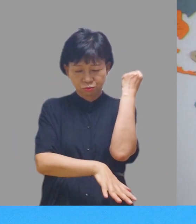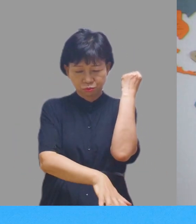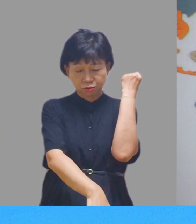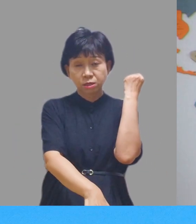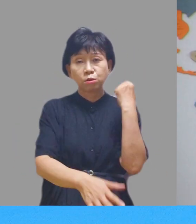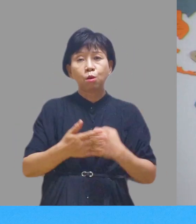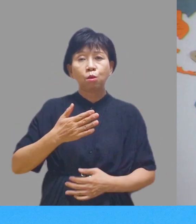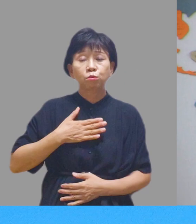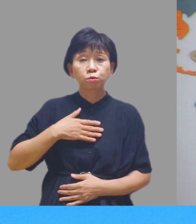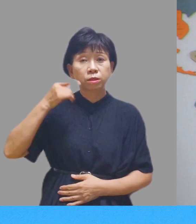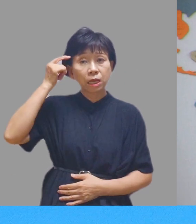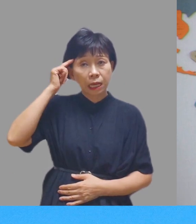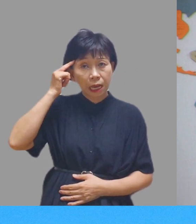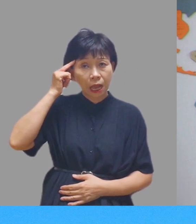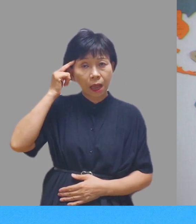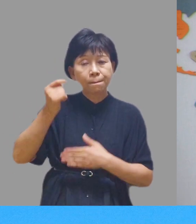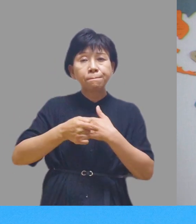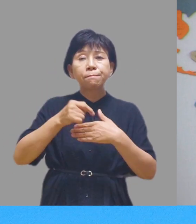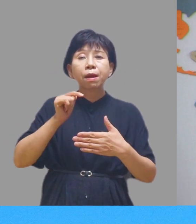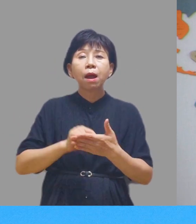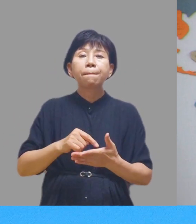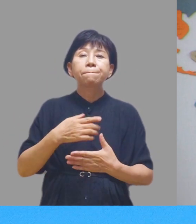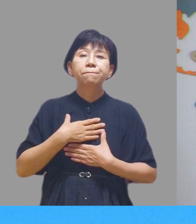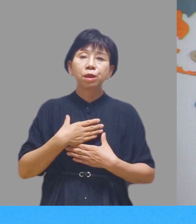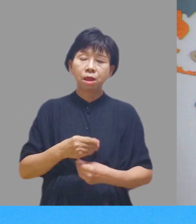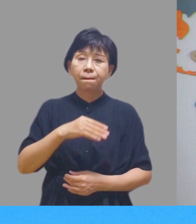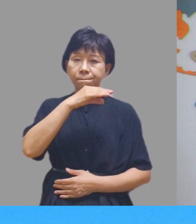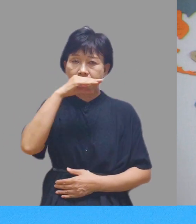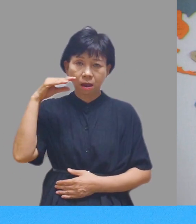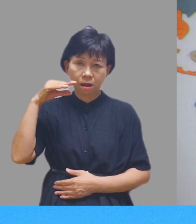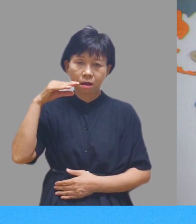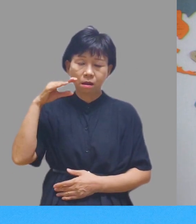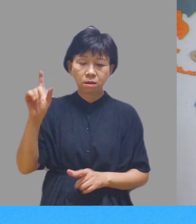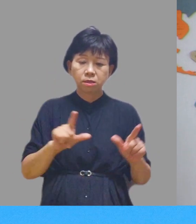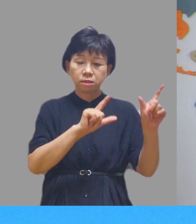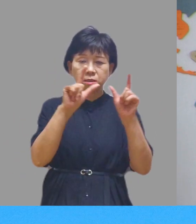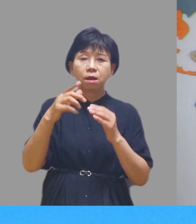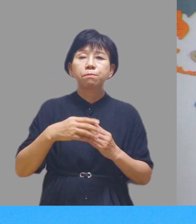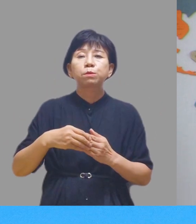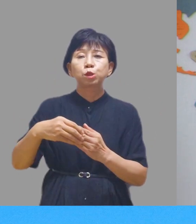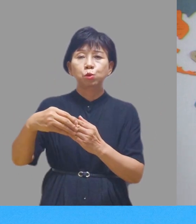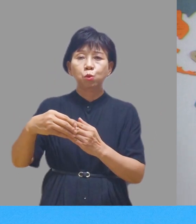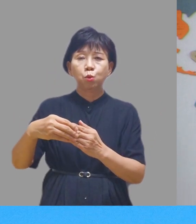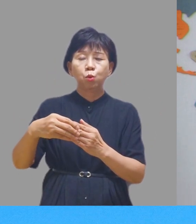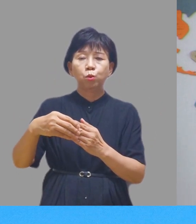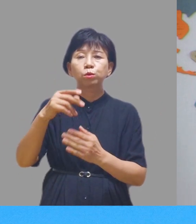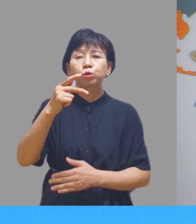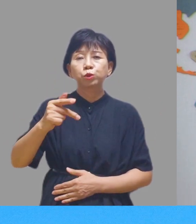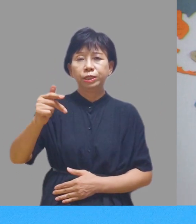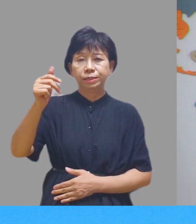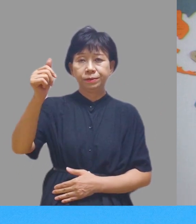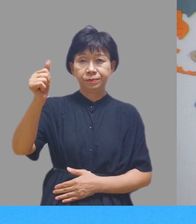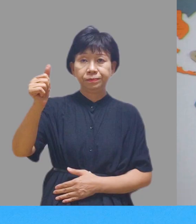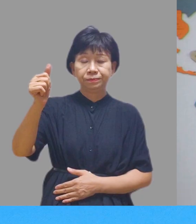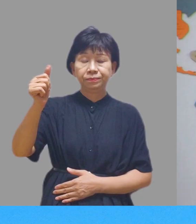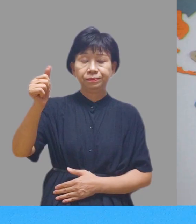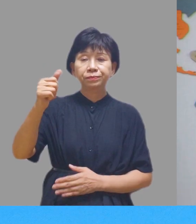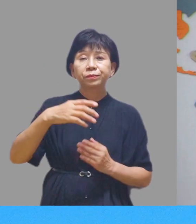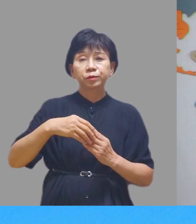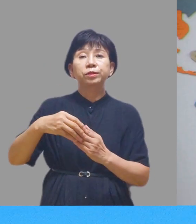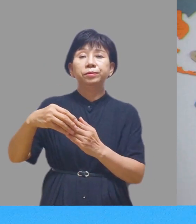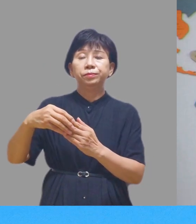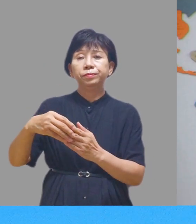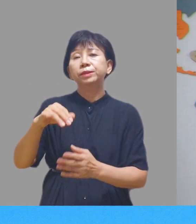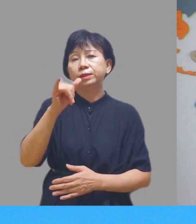바르게 세우고 마음을 편안하게 다스리며 삶의 방향을 인도하는 주님의 손길이 된다는